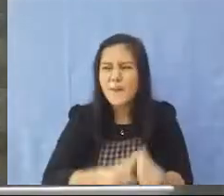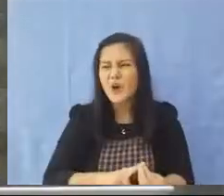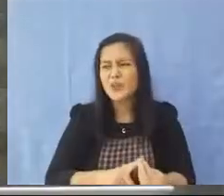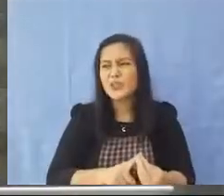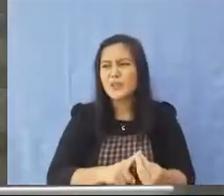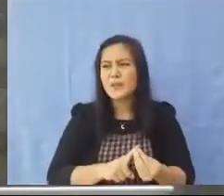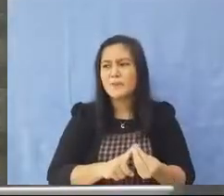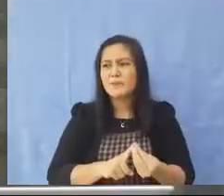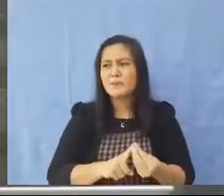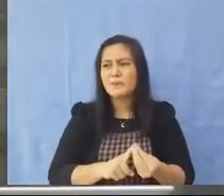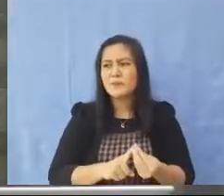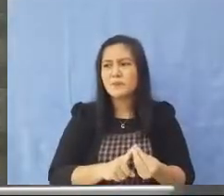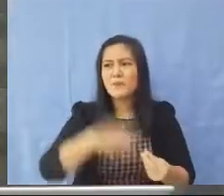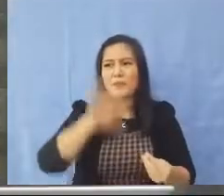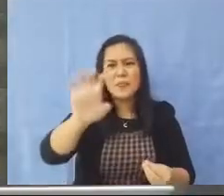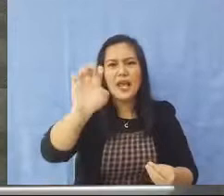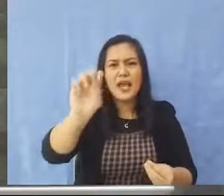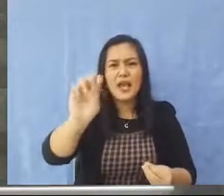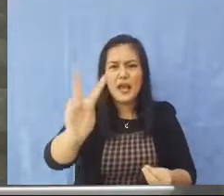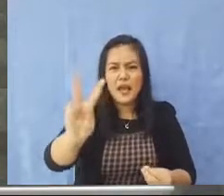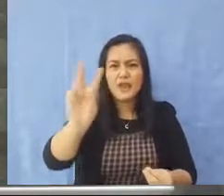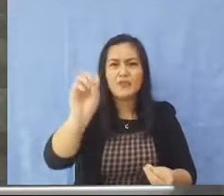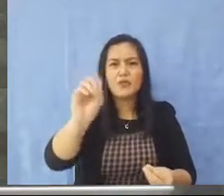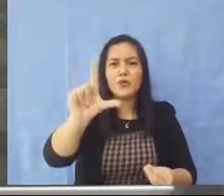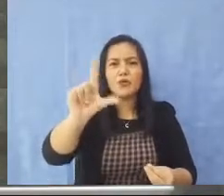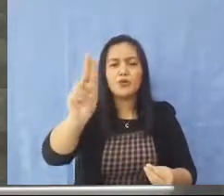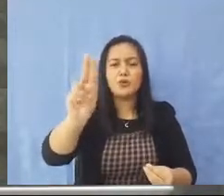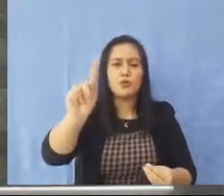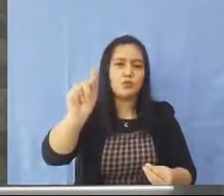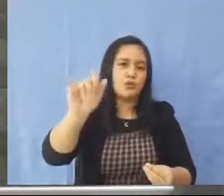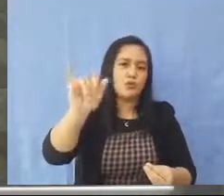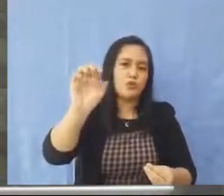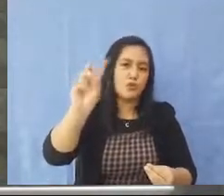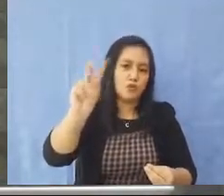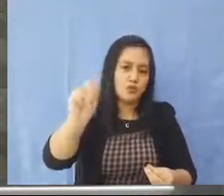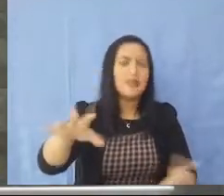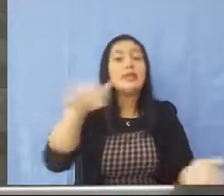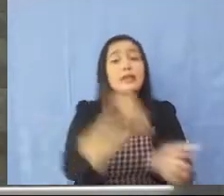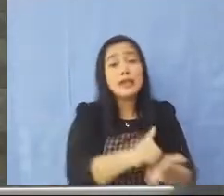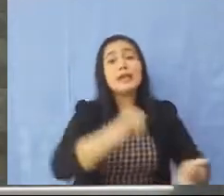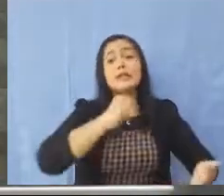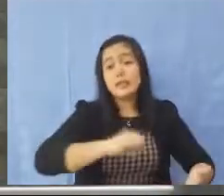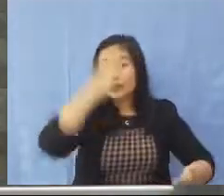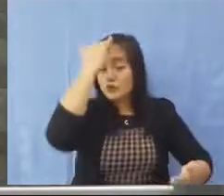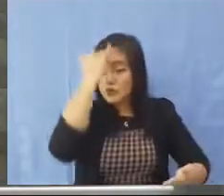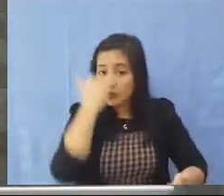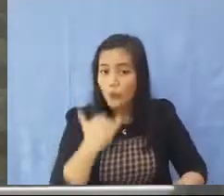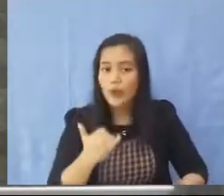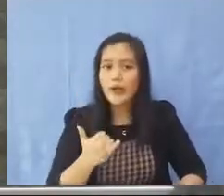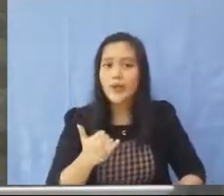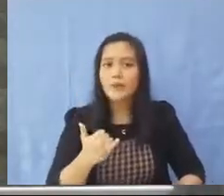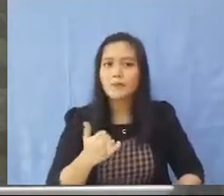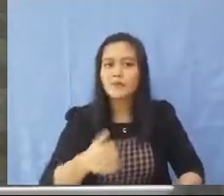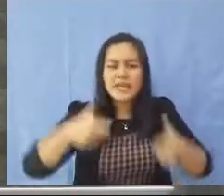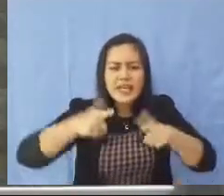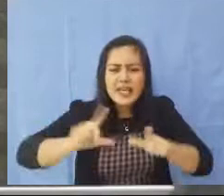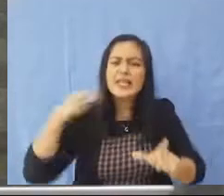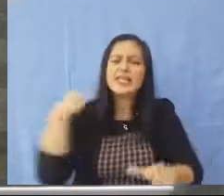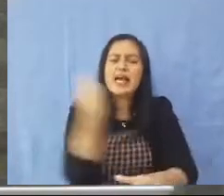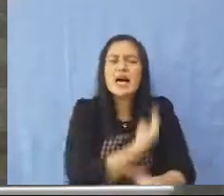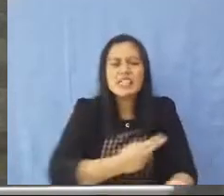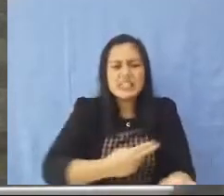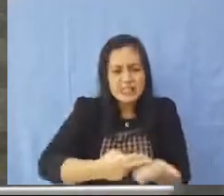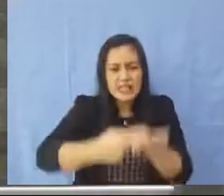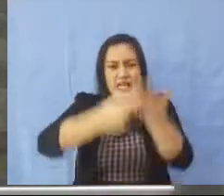your kids, your children to stand for what is right. Okay? Kaya tinatanggal po nila yan. Sabi ko nga, up till this time, gusto